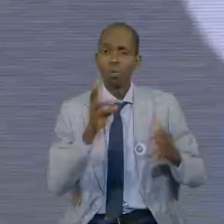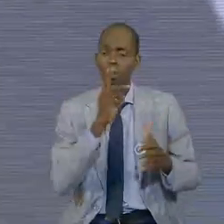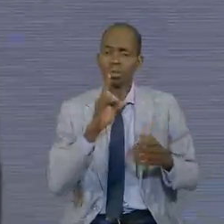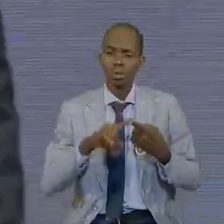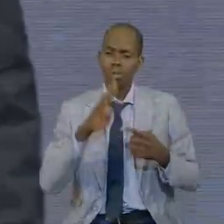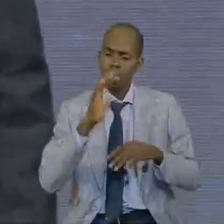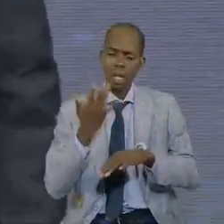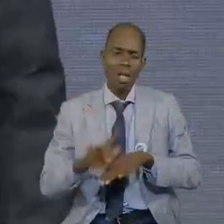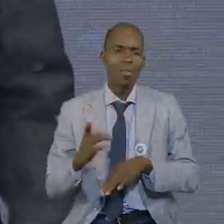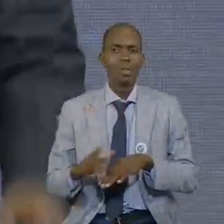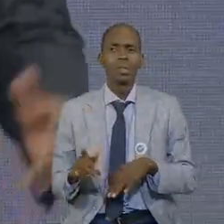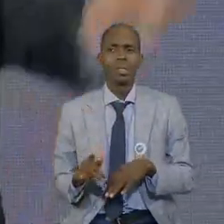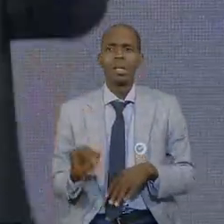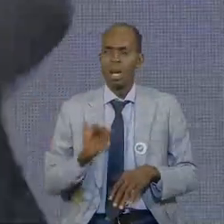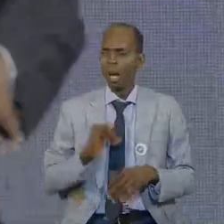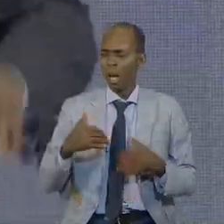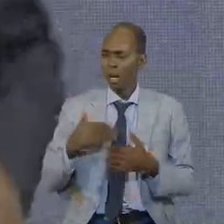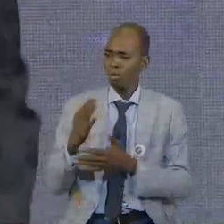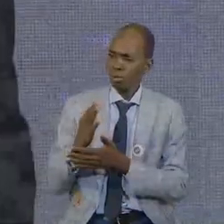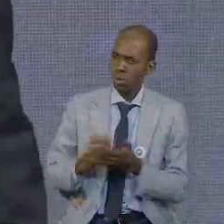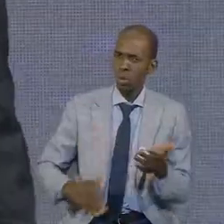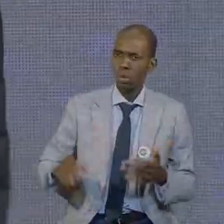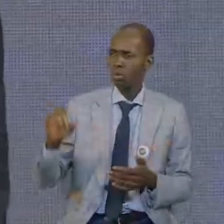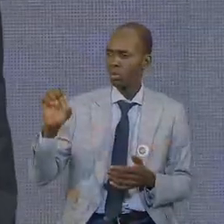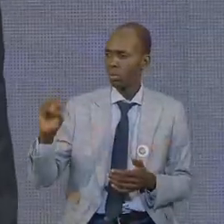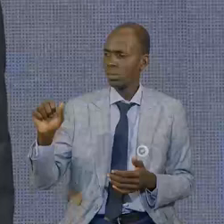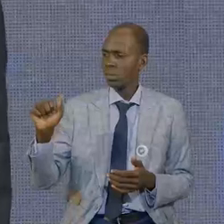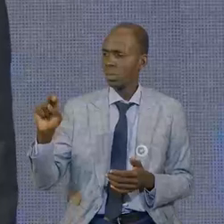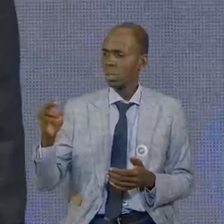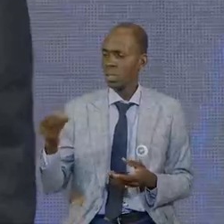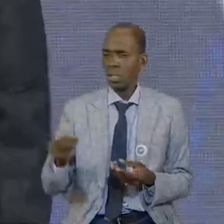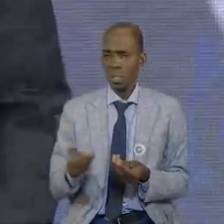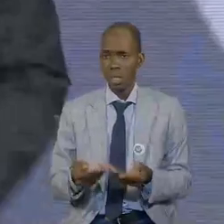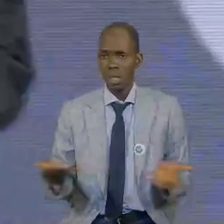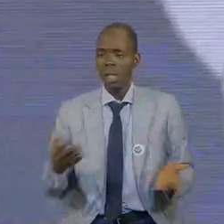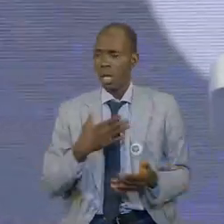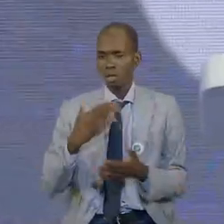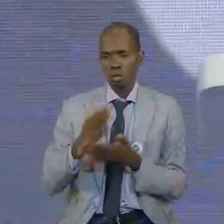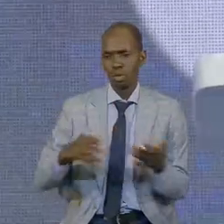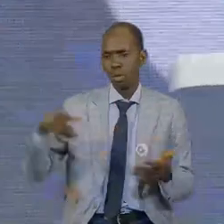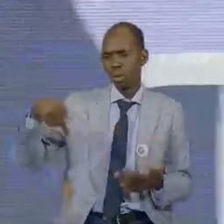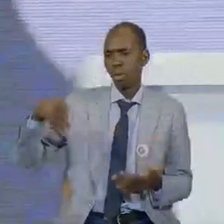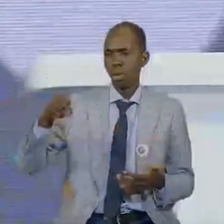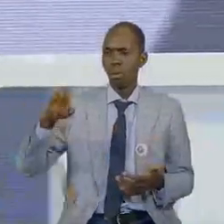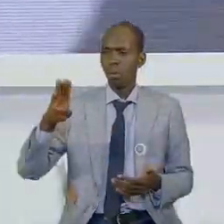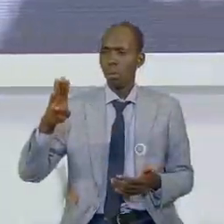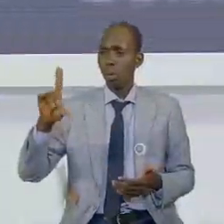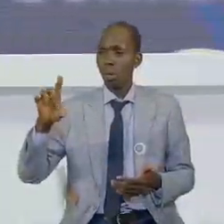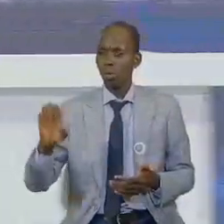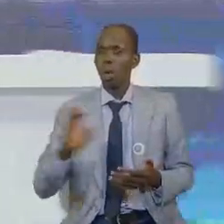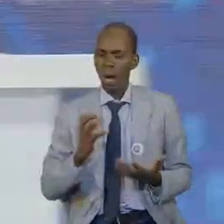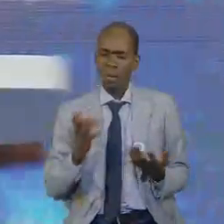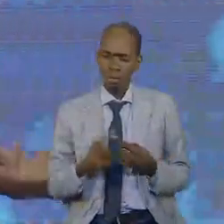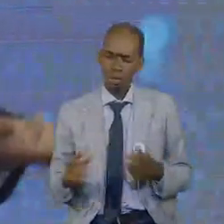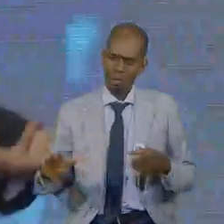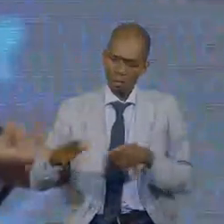have some pebbles and sand I want to put in the drum. J'ai du sable et des gravillons que je veux verser dans le